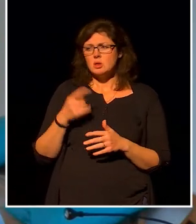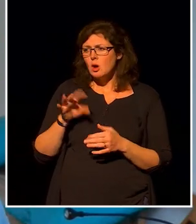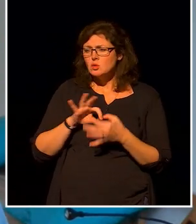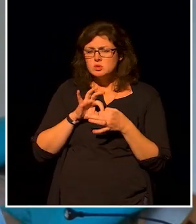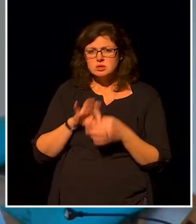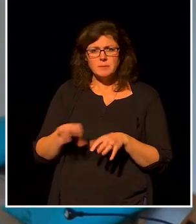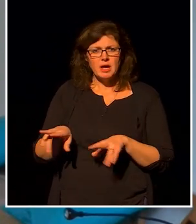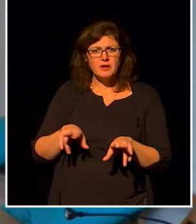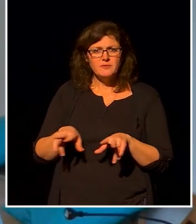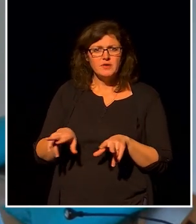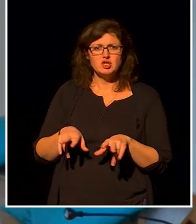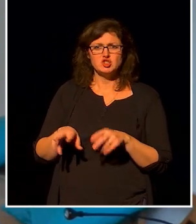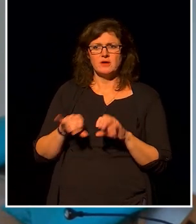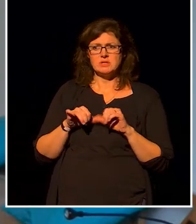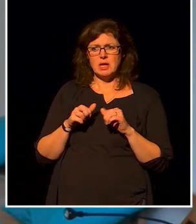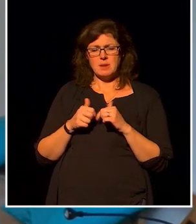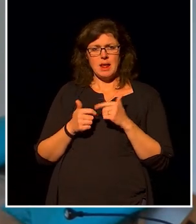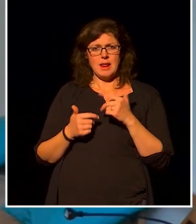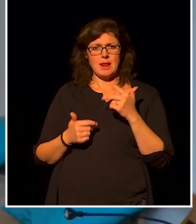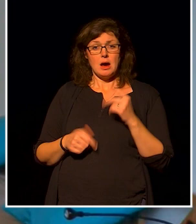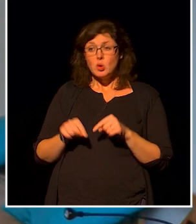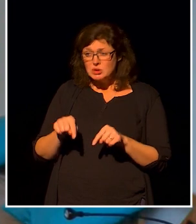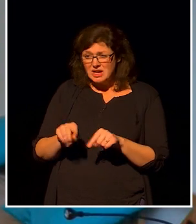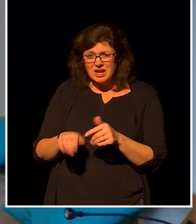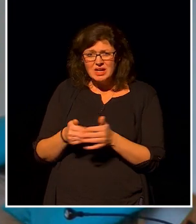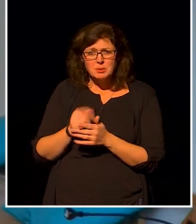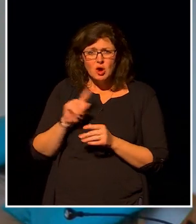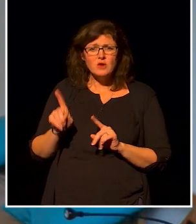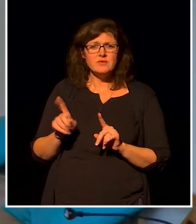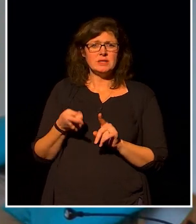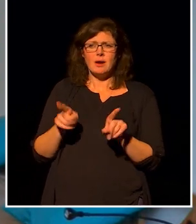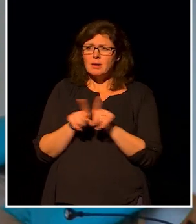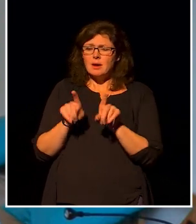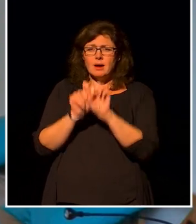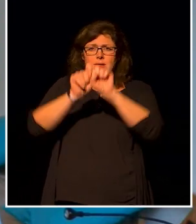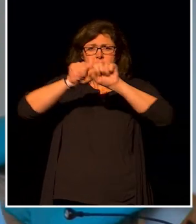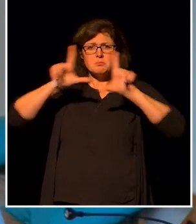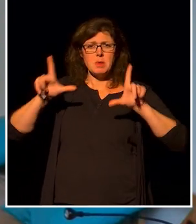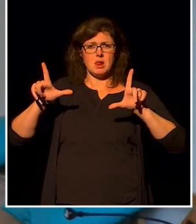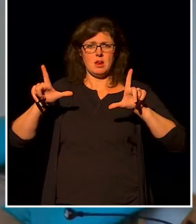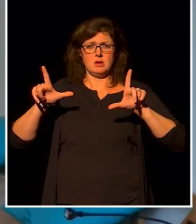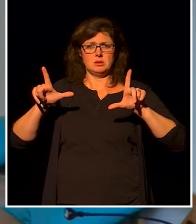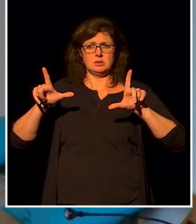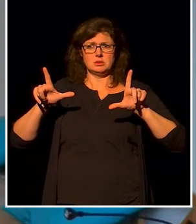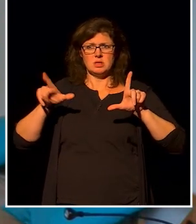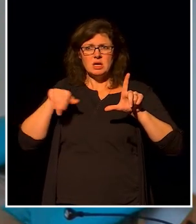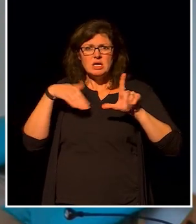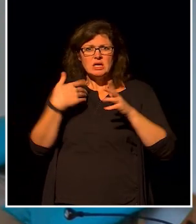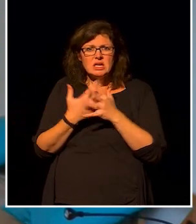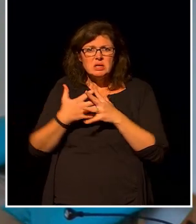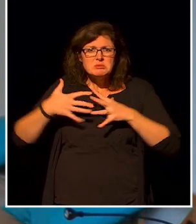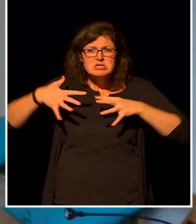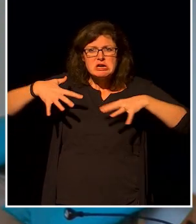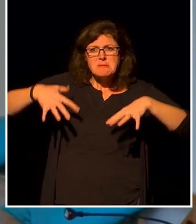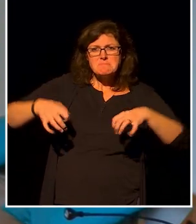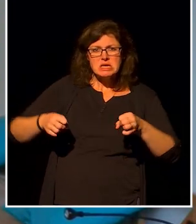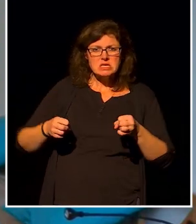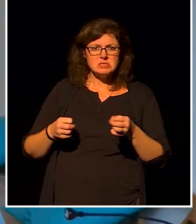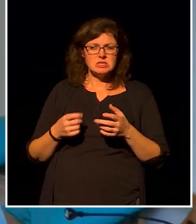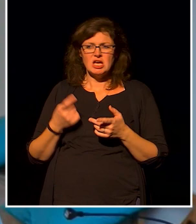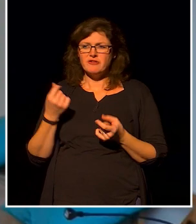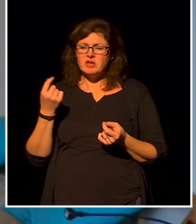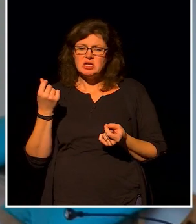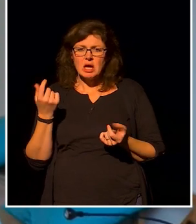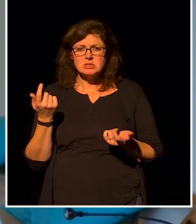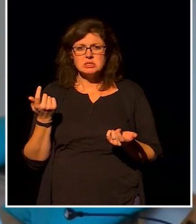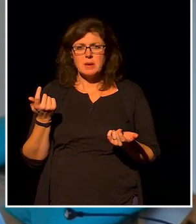ich noch alles. Und man hat hier ja auch wiederum dieses selbe Bild. Hat man die Pest, die Juden schuld, hat man den Finanzkapitalismus, sind